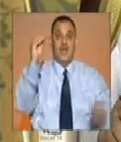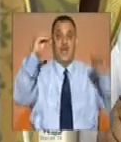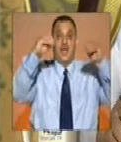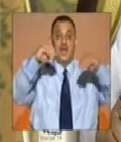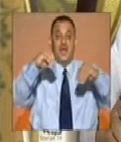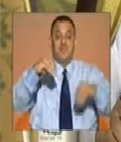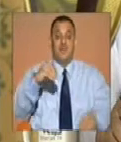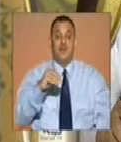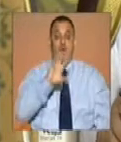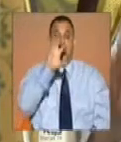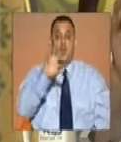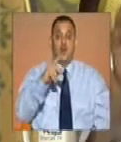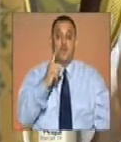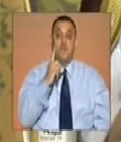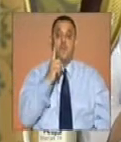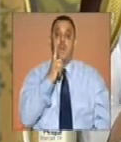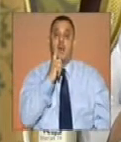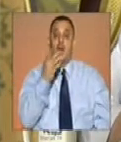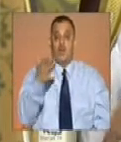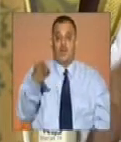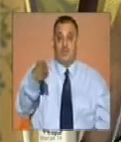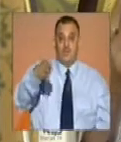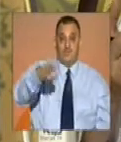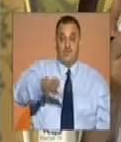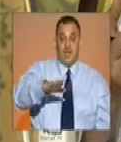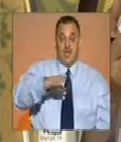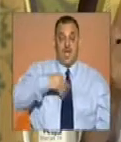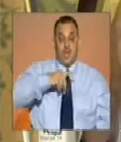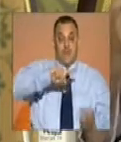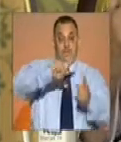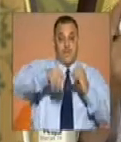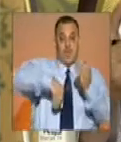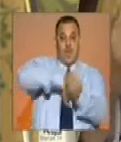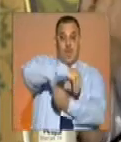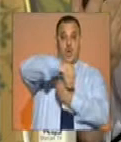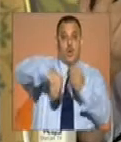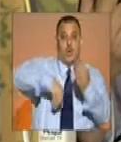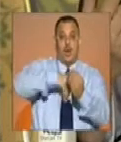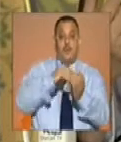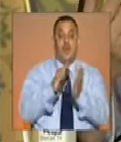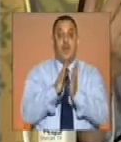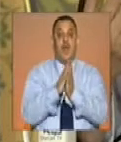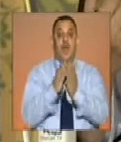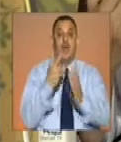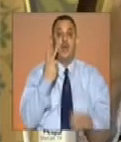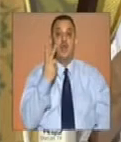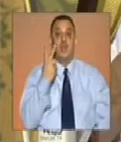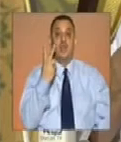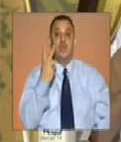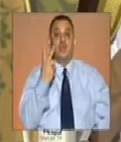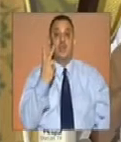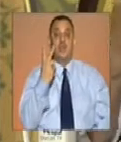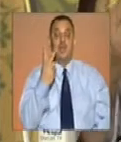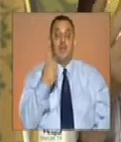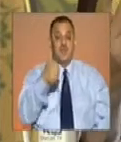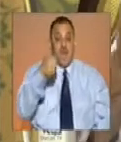بلجيكا تقول بان والدتها توفيت، وهي تريد ان تعمل لها عمره وتعمل لها ختمتين قبل ان تحج عنها، ويتسال